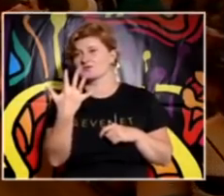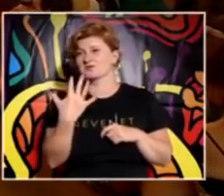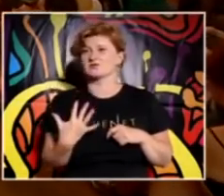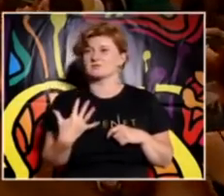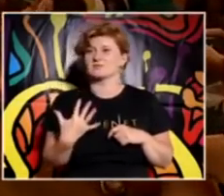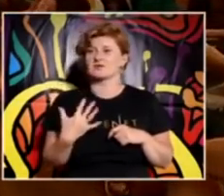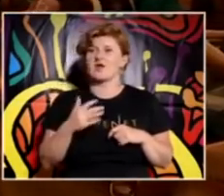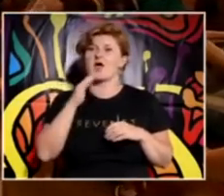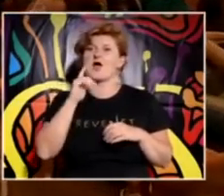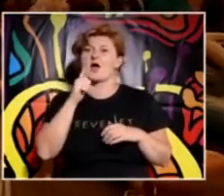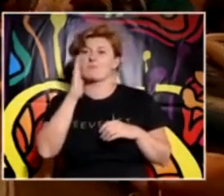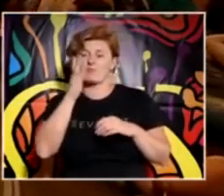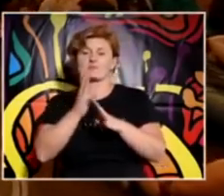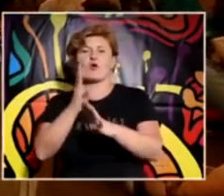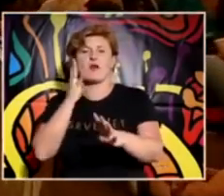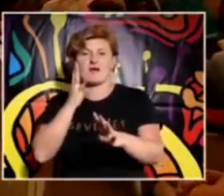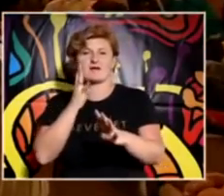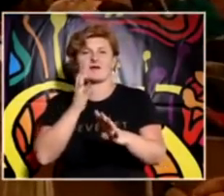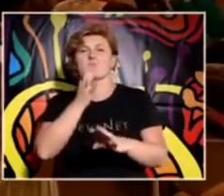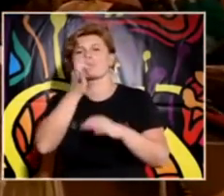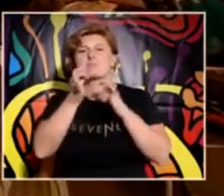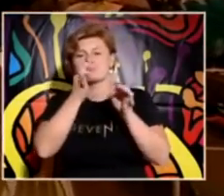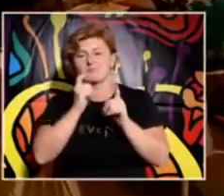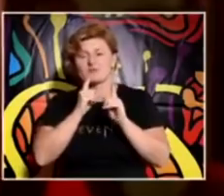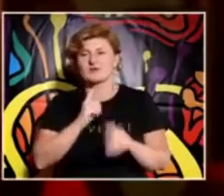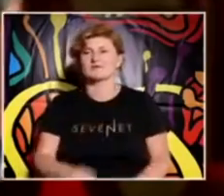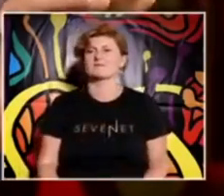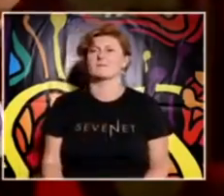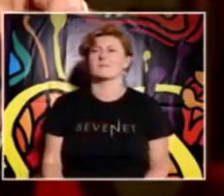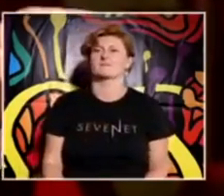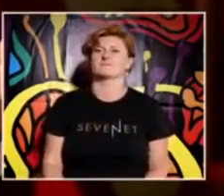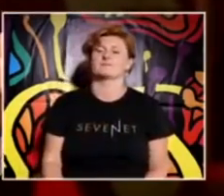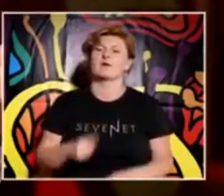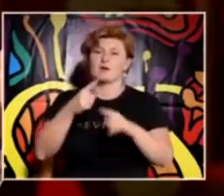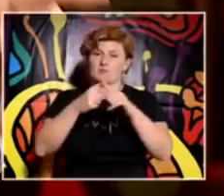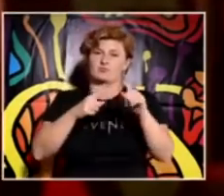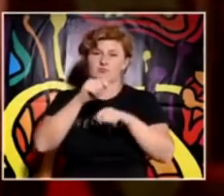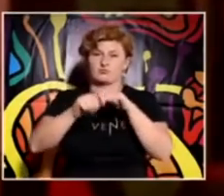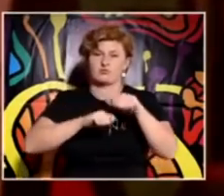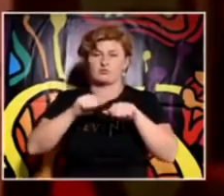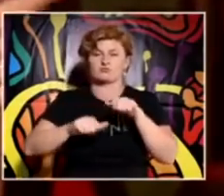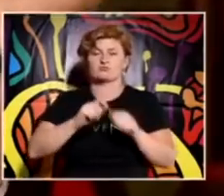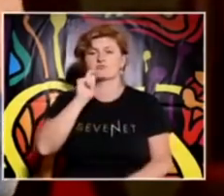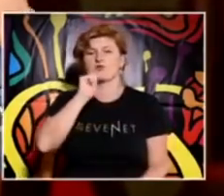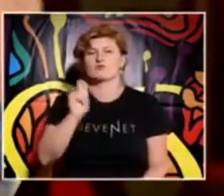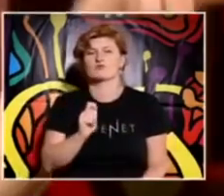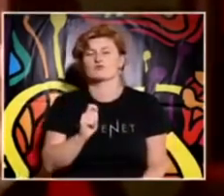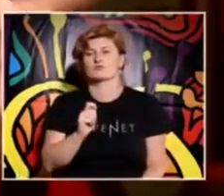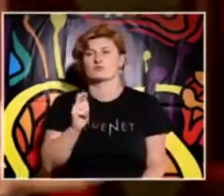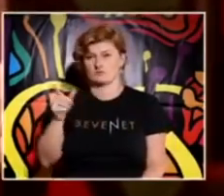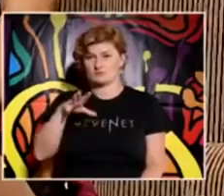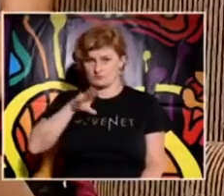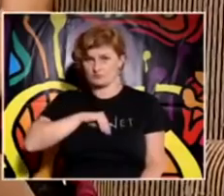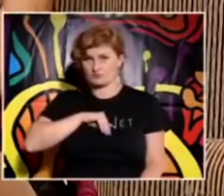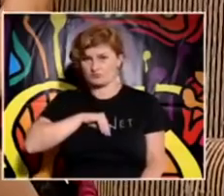to ustawcie się później do pytań, proszę, to sobie będziemy mieli okazję poplotkować. A w takiej półrocznej podróży jesteście w stanie